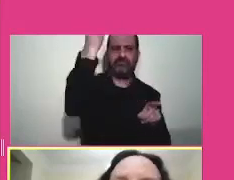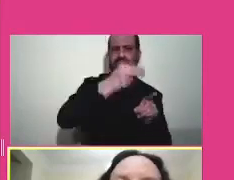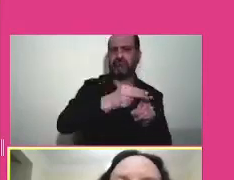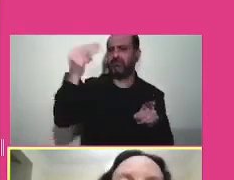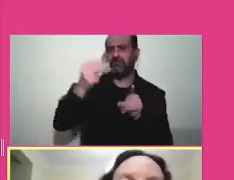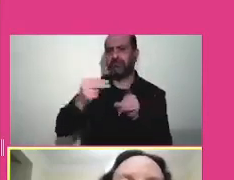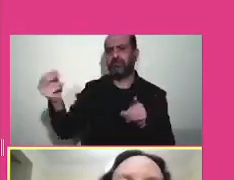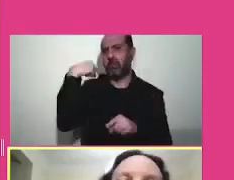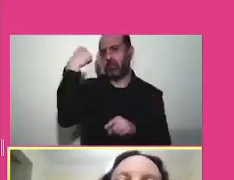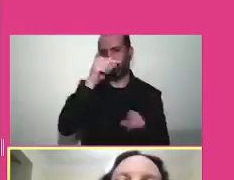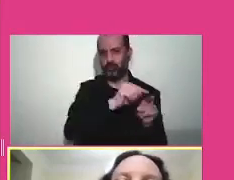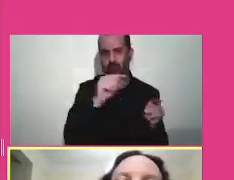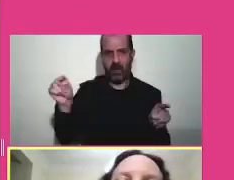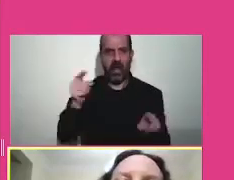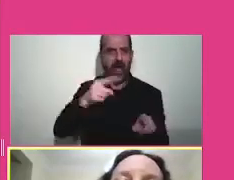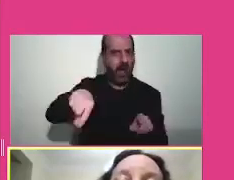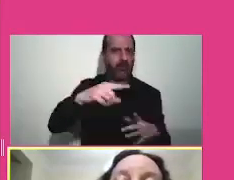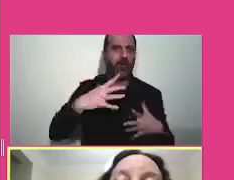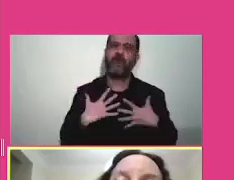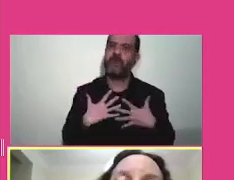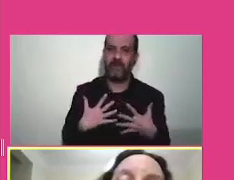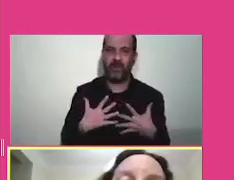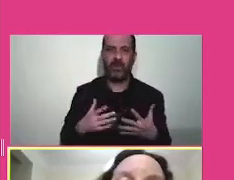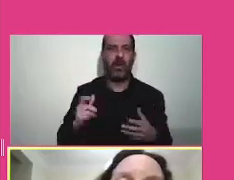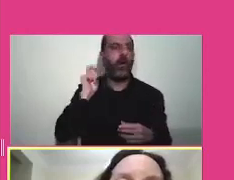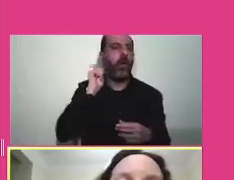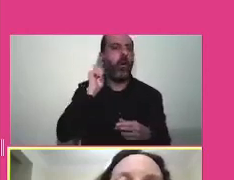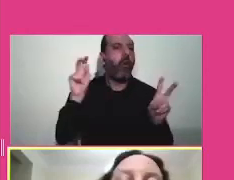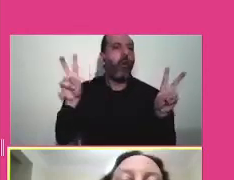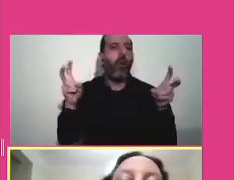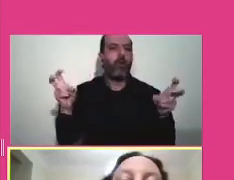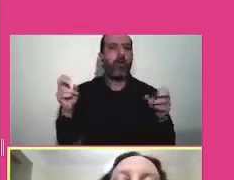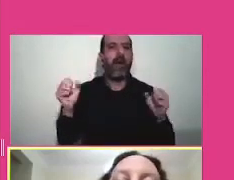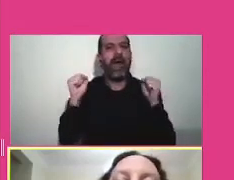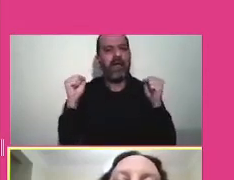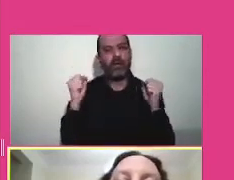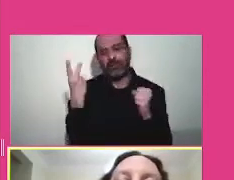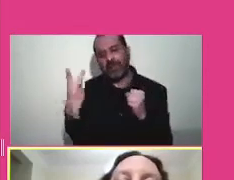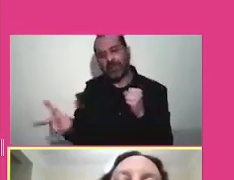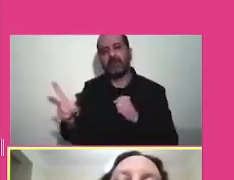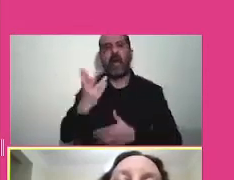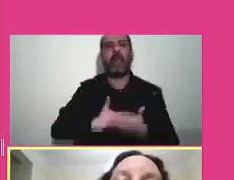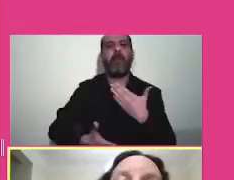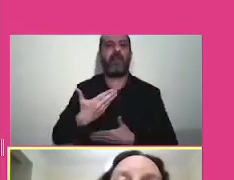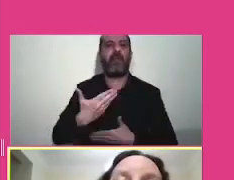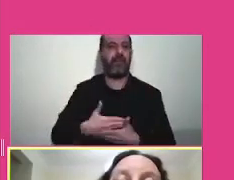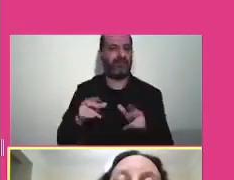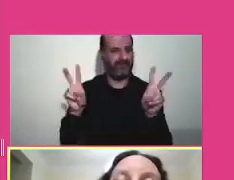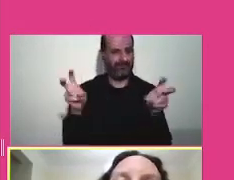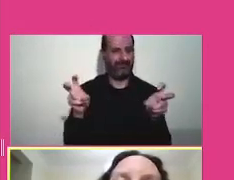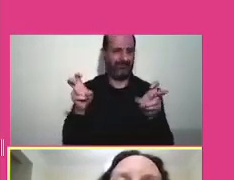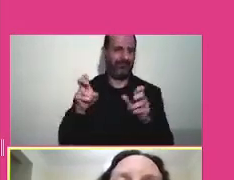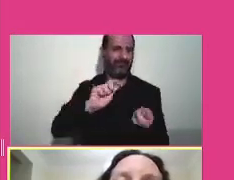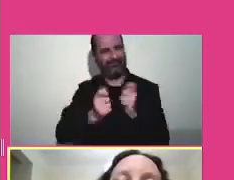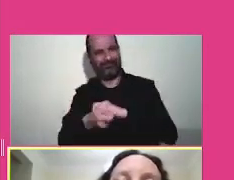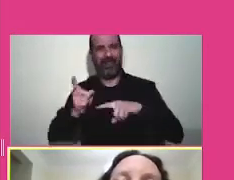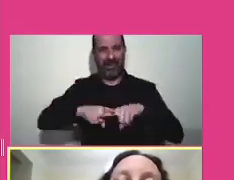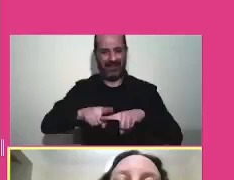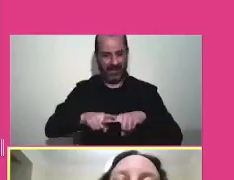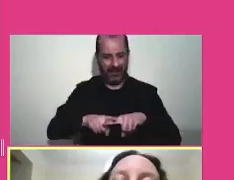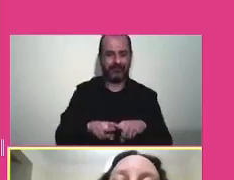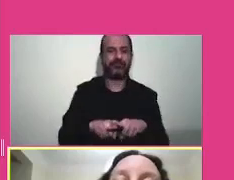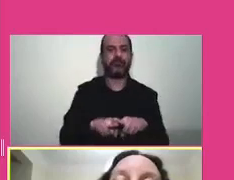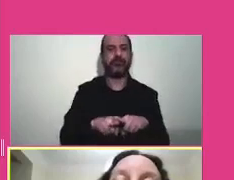και αγαπήσαμε όλοι, το παιχνίδι Legends of Disability, το οποίο στη συνέχεια,